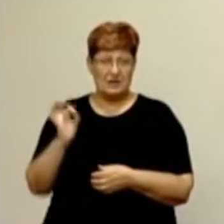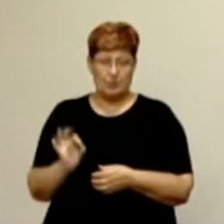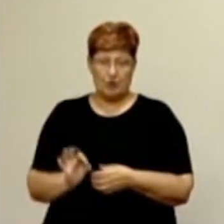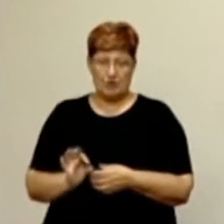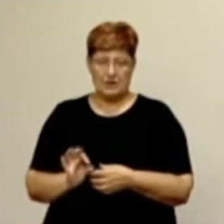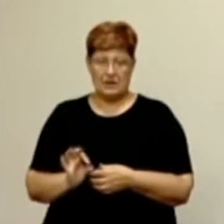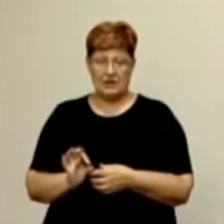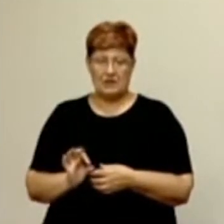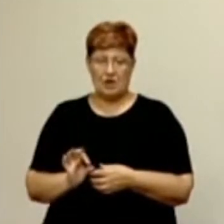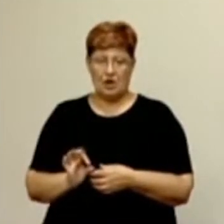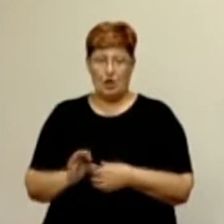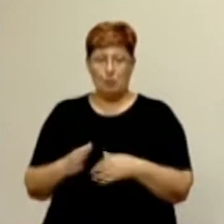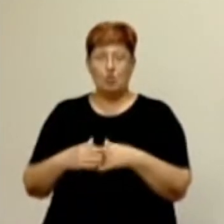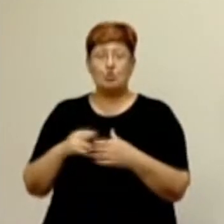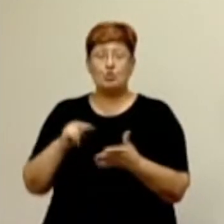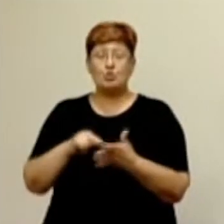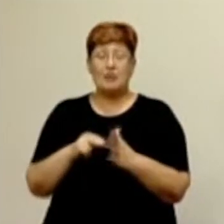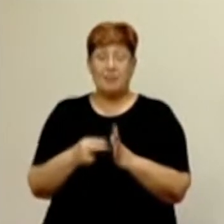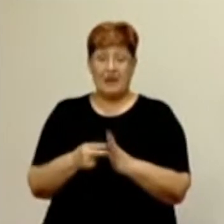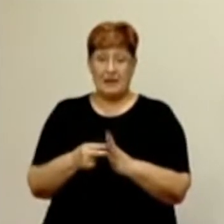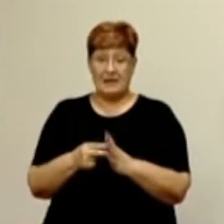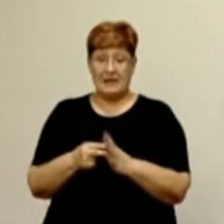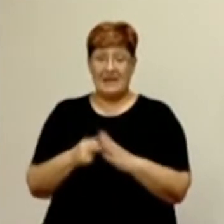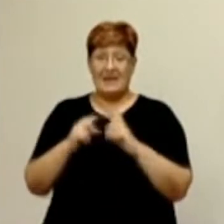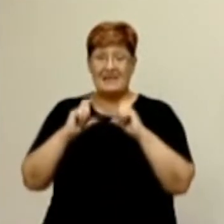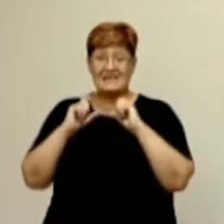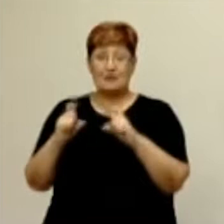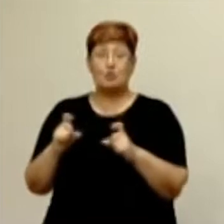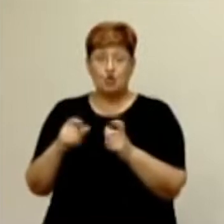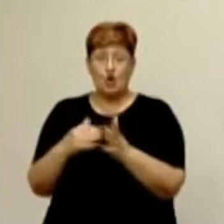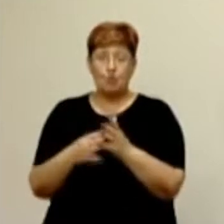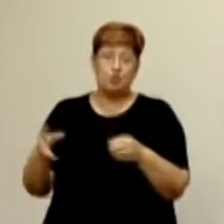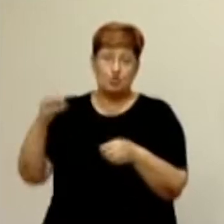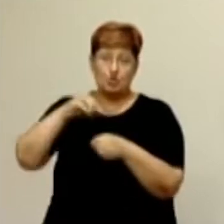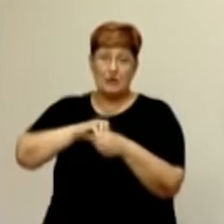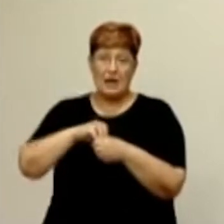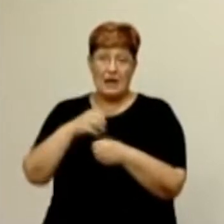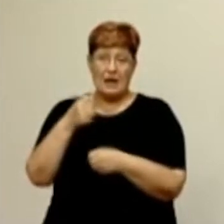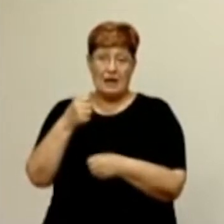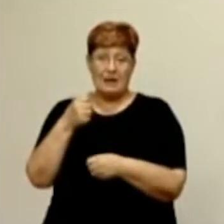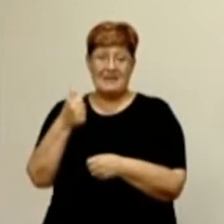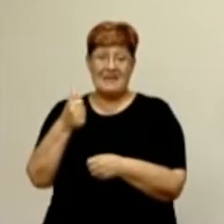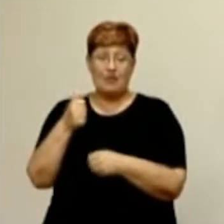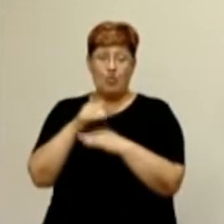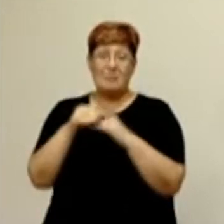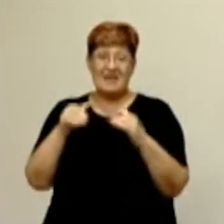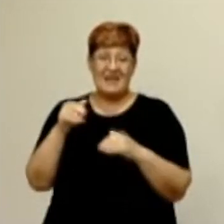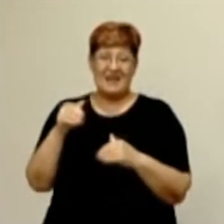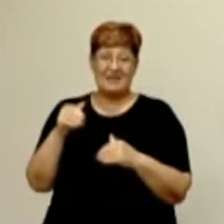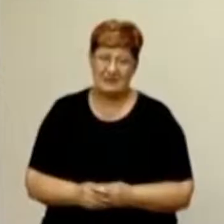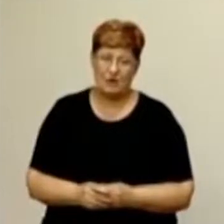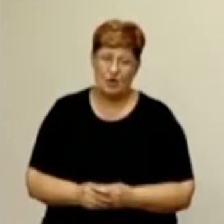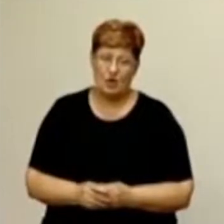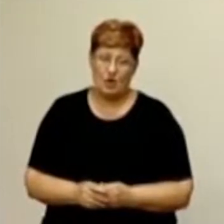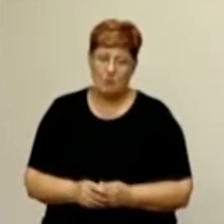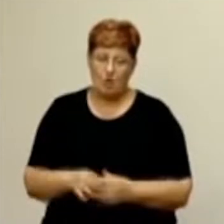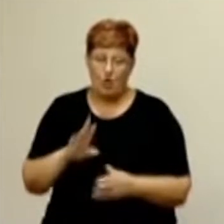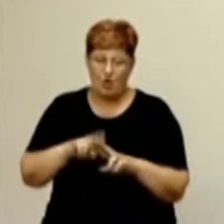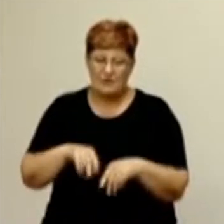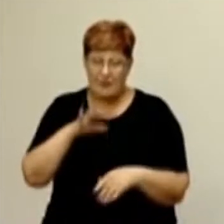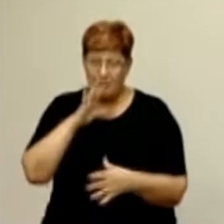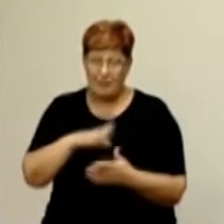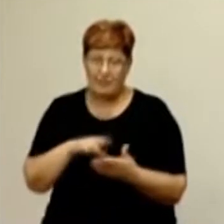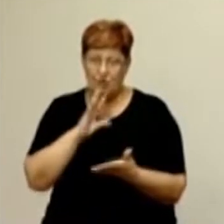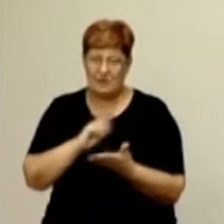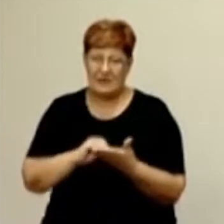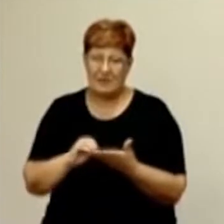jedan performans gde je na slikovit način hteo da objasni da je u političkom sistemu došlo do začepljenja kanalizacije iz koje nikako da